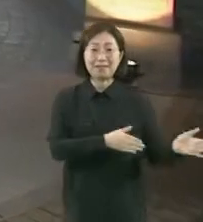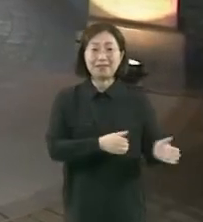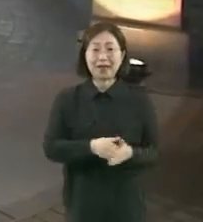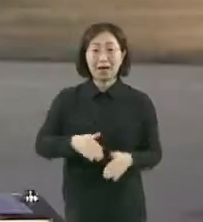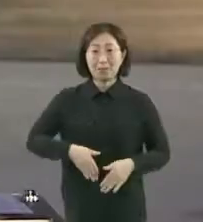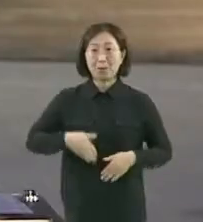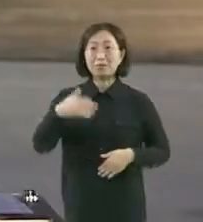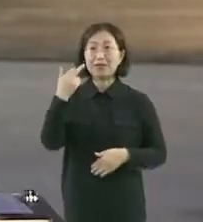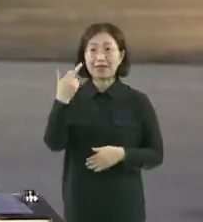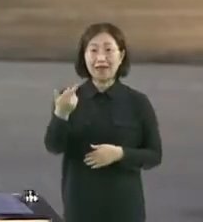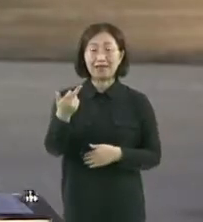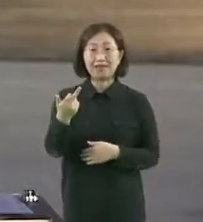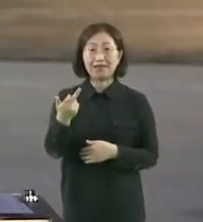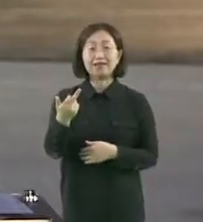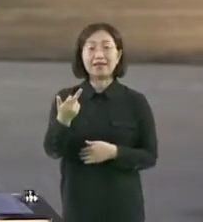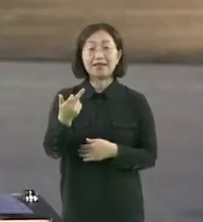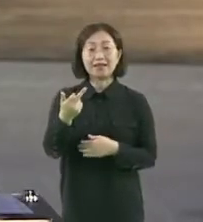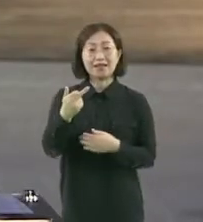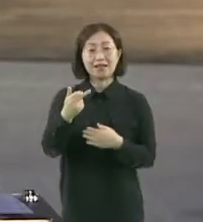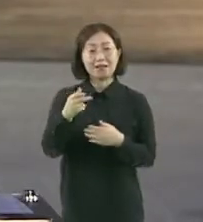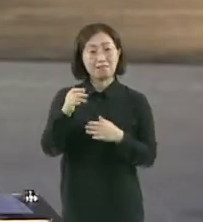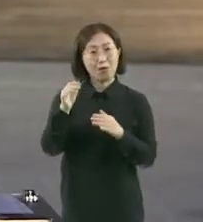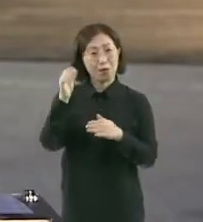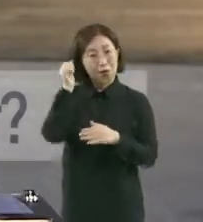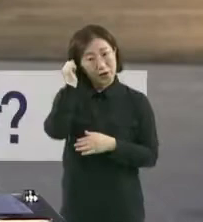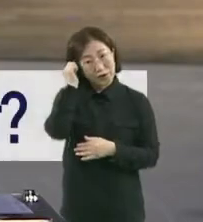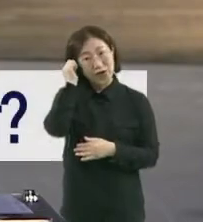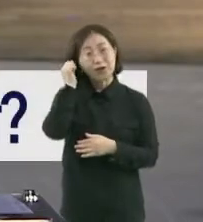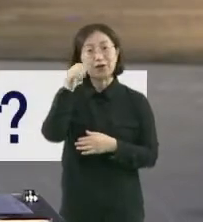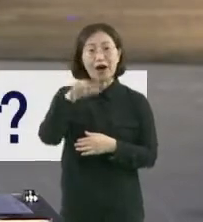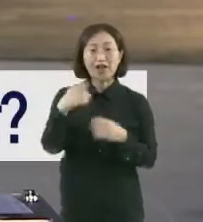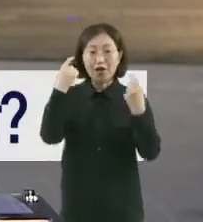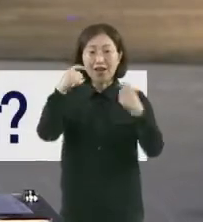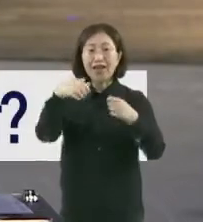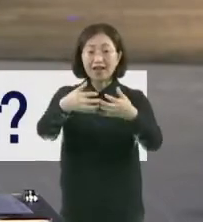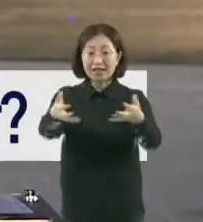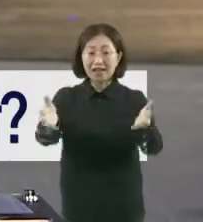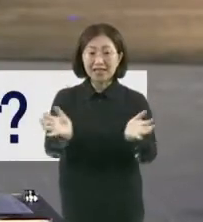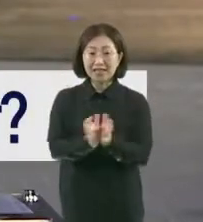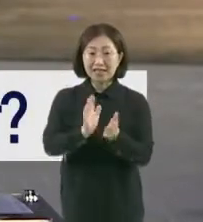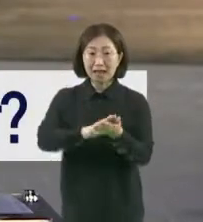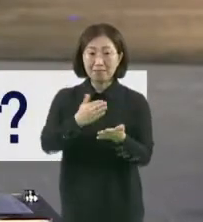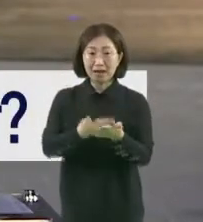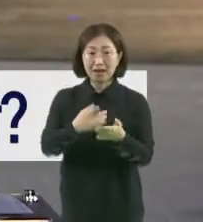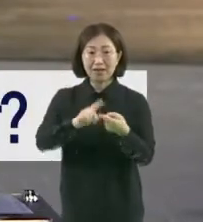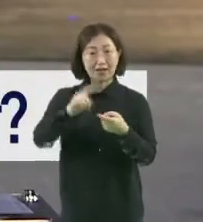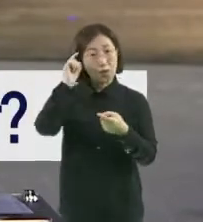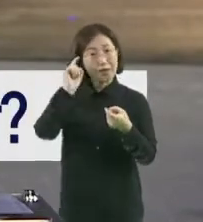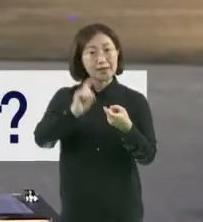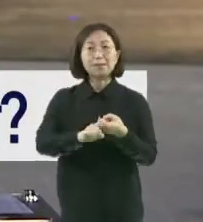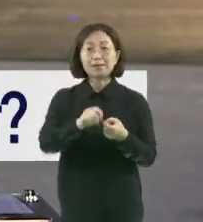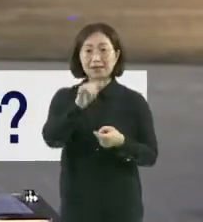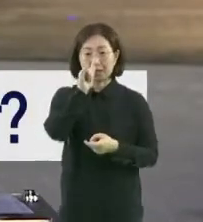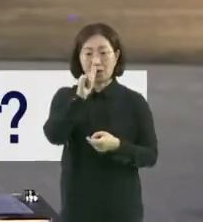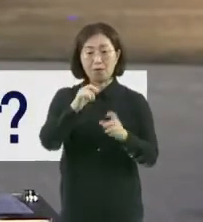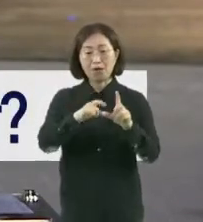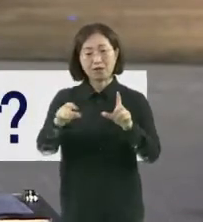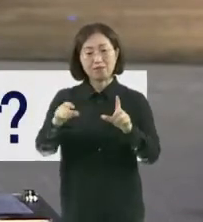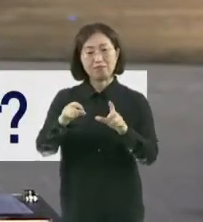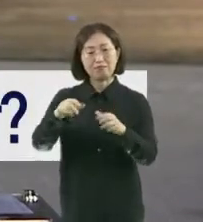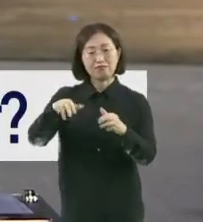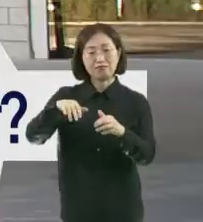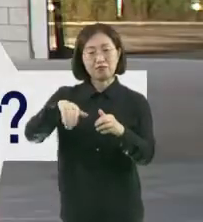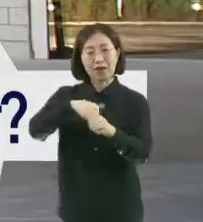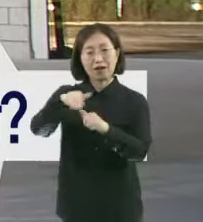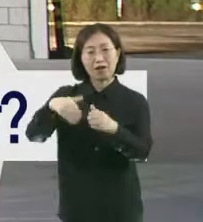최근 논의되고 있는 보문산 체류형 여행단지, 많은 또 기대감을 또 갖고 있고, 또 이제 일부 뭐 환경단체에서는